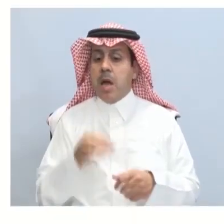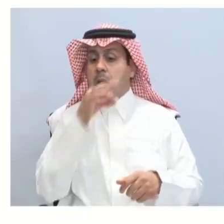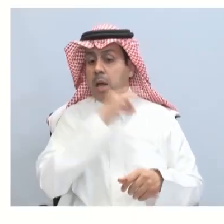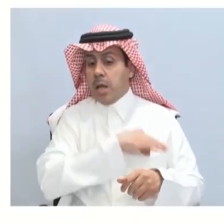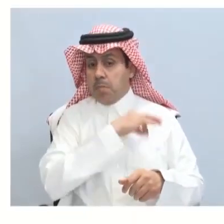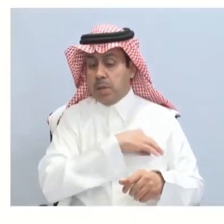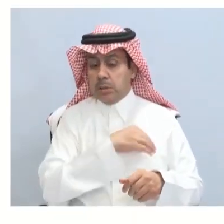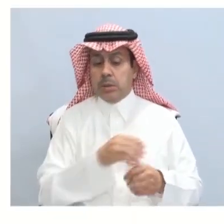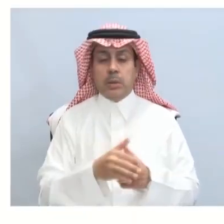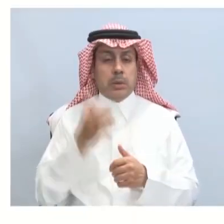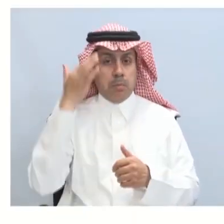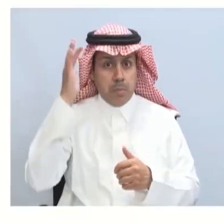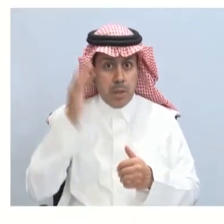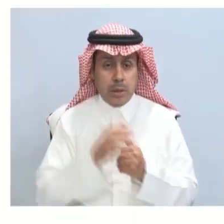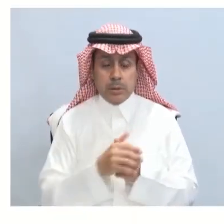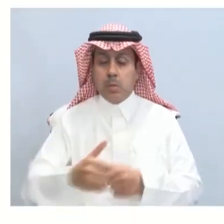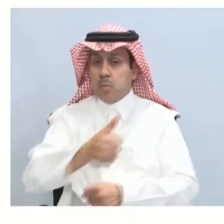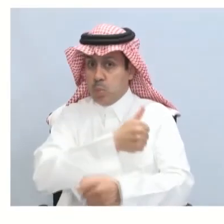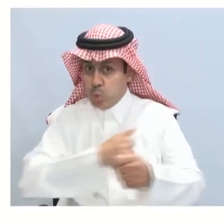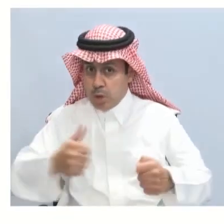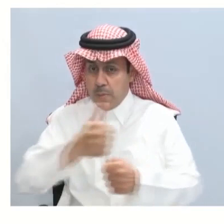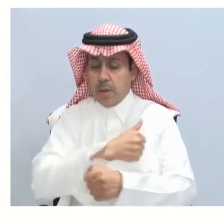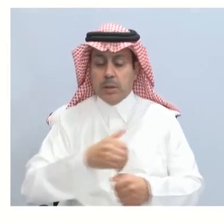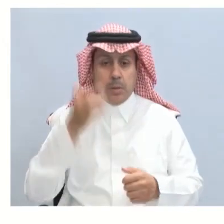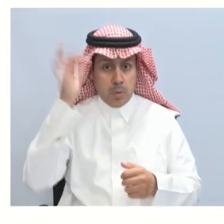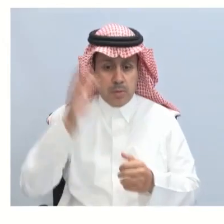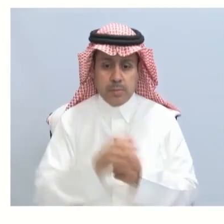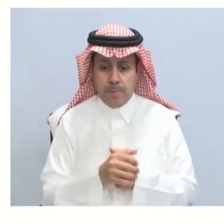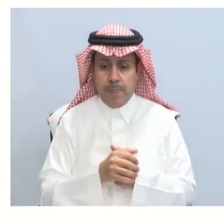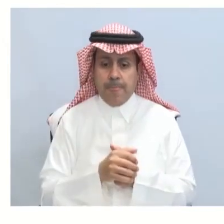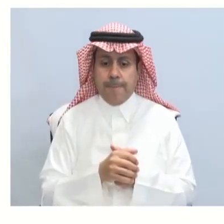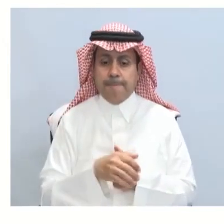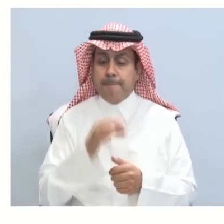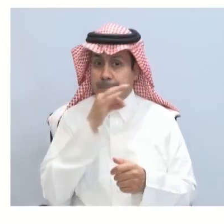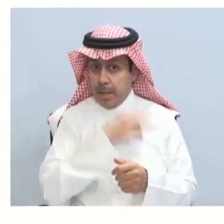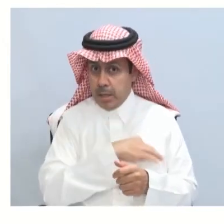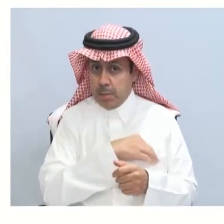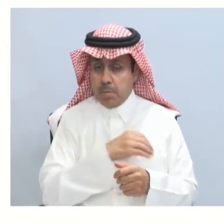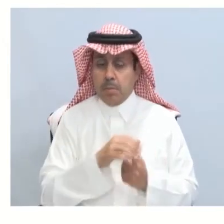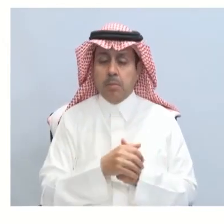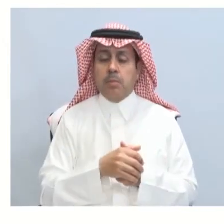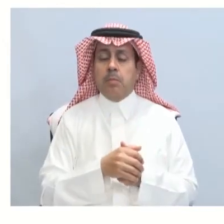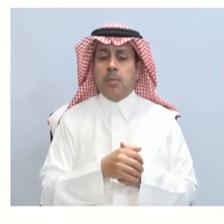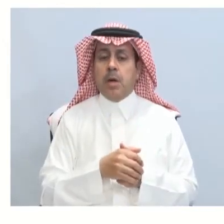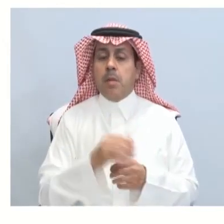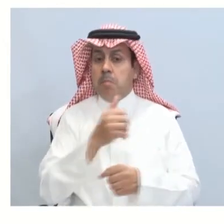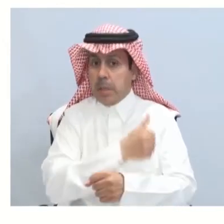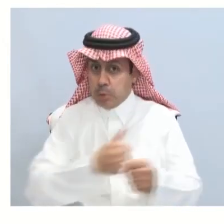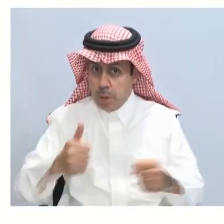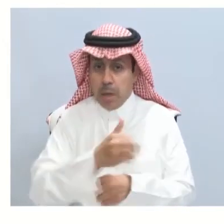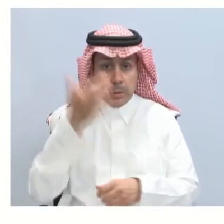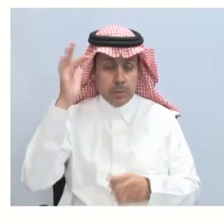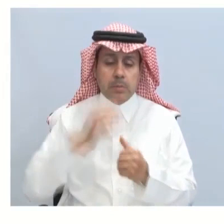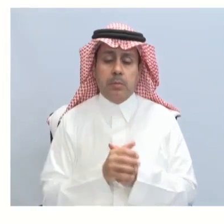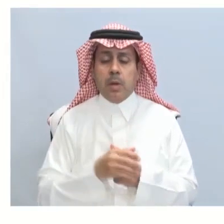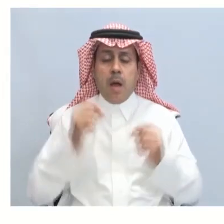من اباحه المسابقات هنا الجواب الحكمه ما من حكم شرعي الا وله حكمه